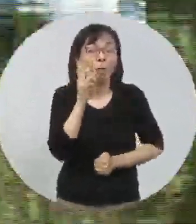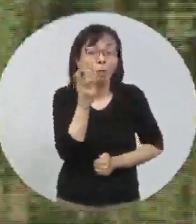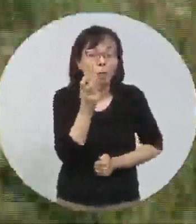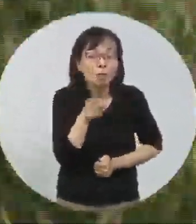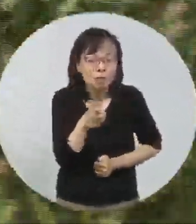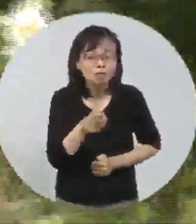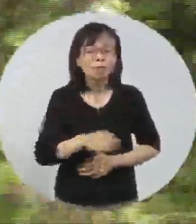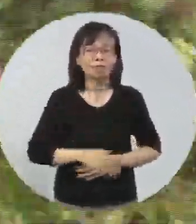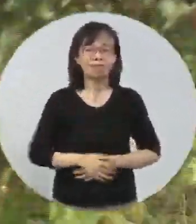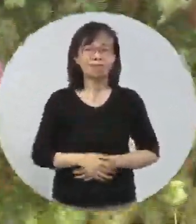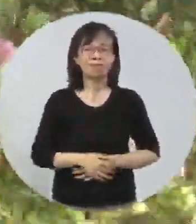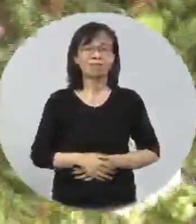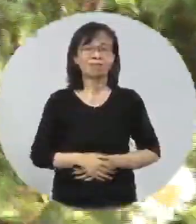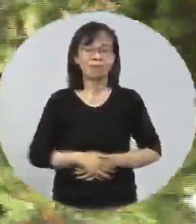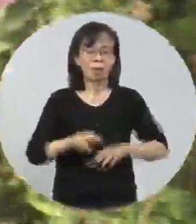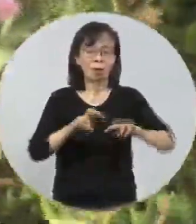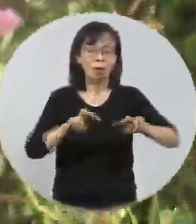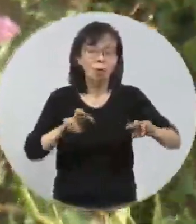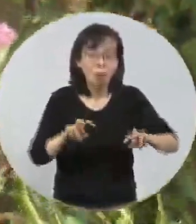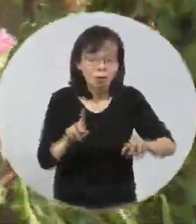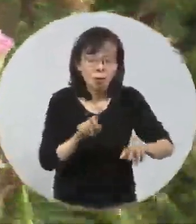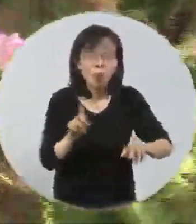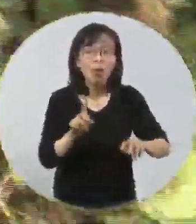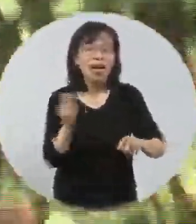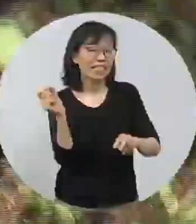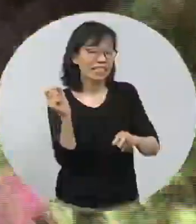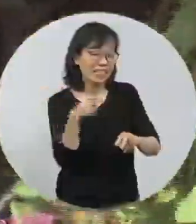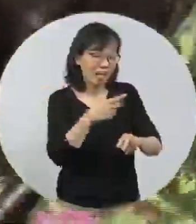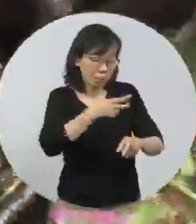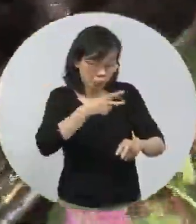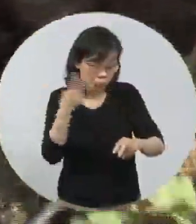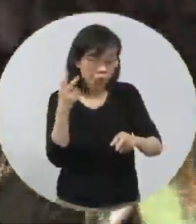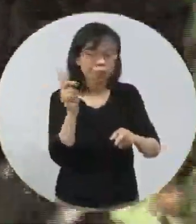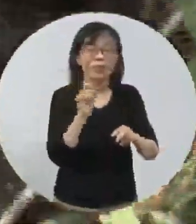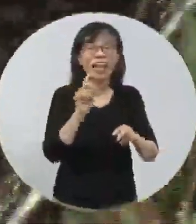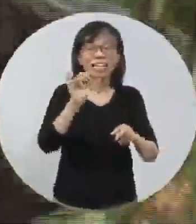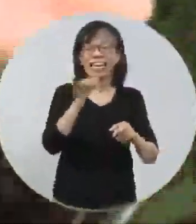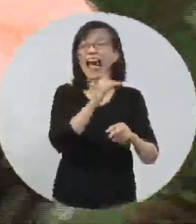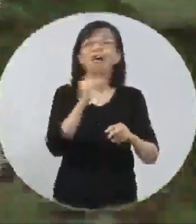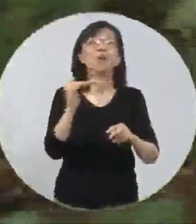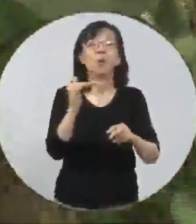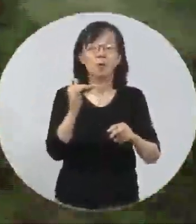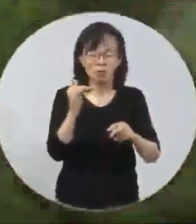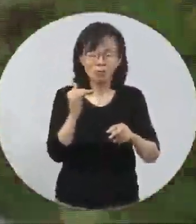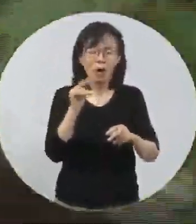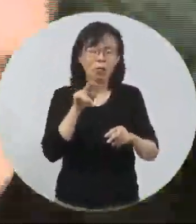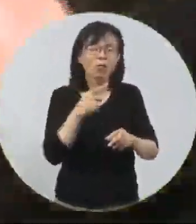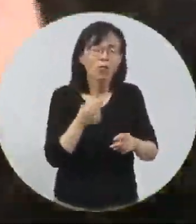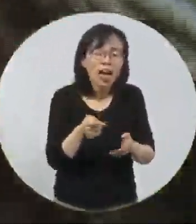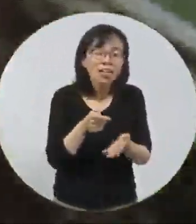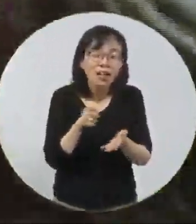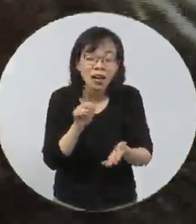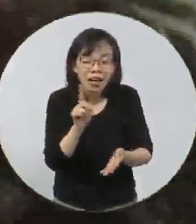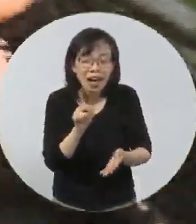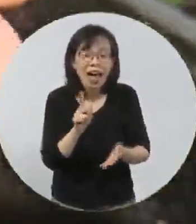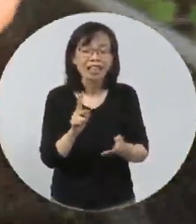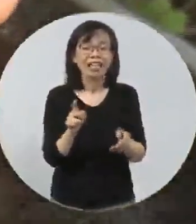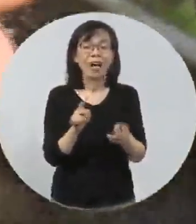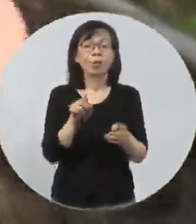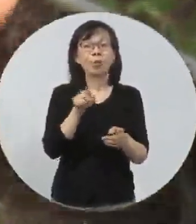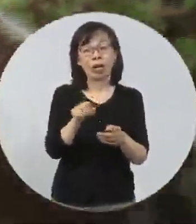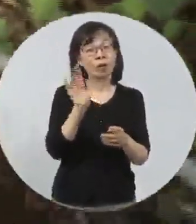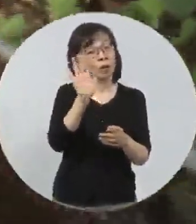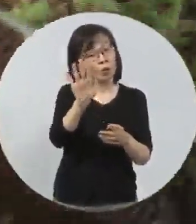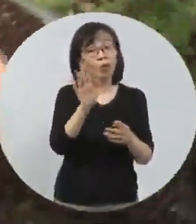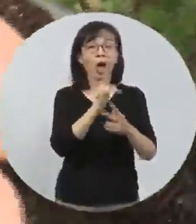見てみる。 その中には ほら、早速ヤゴが、ほら 見せて というトンボになります。